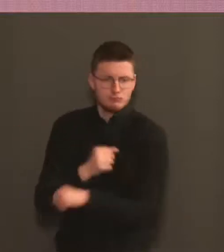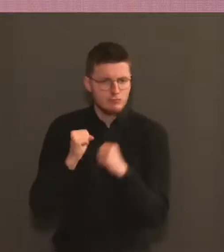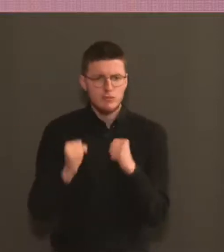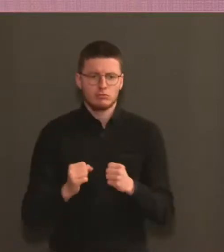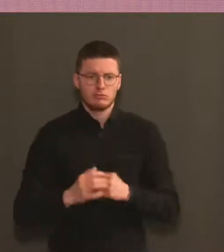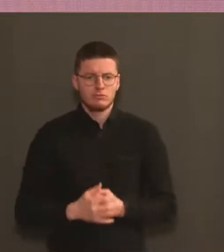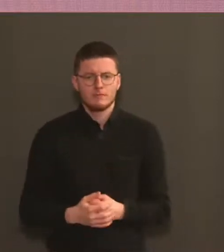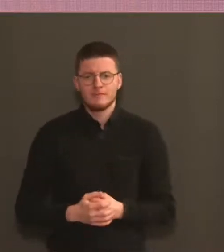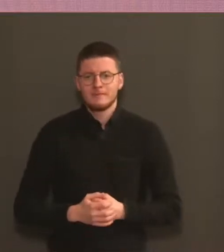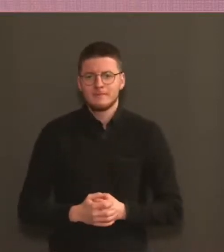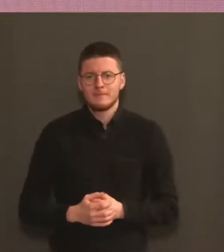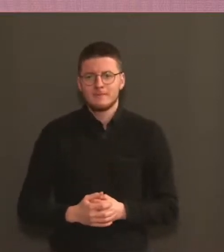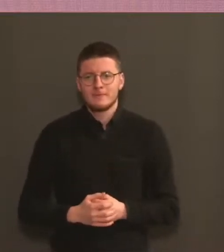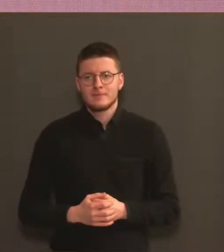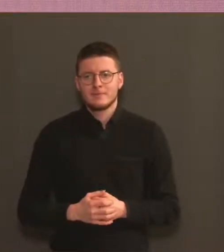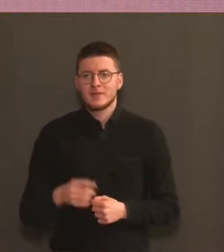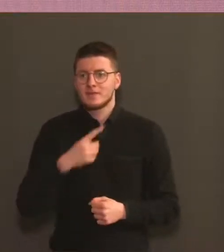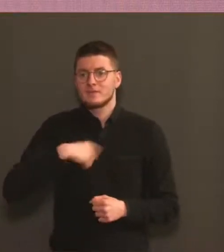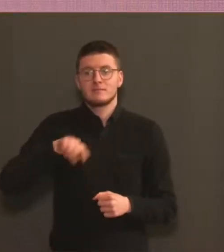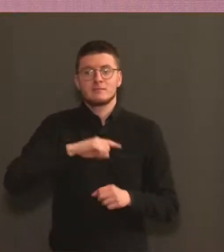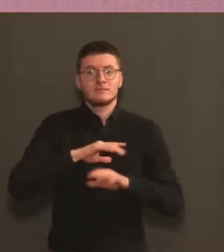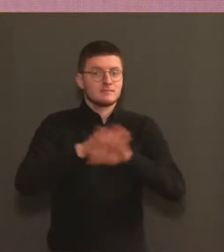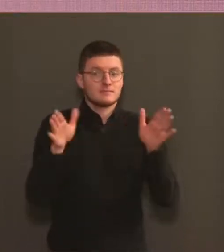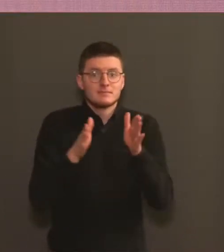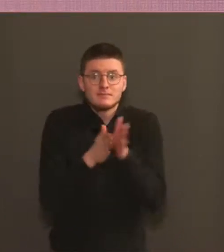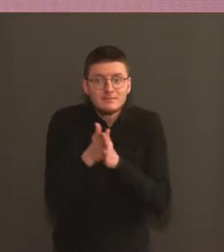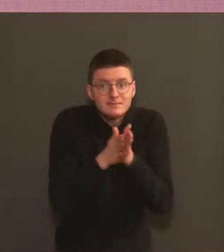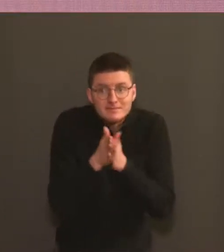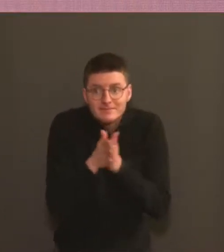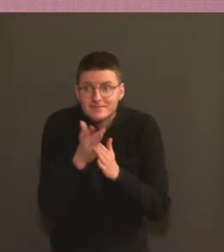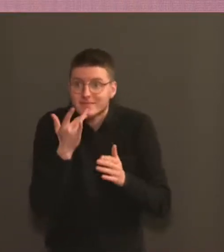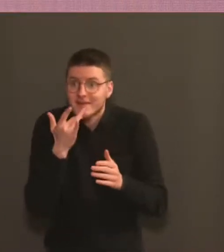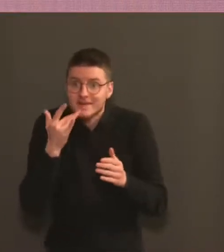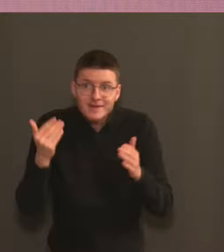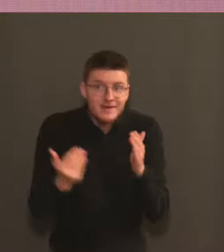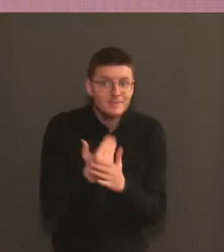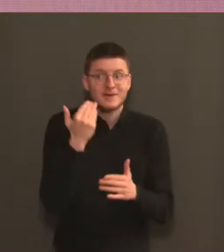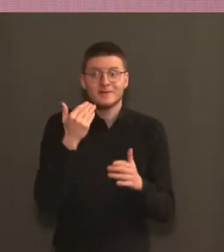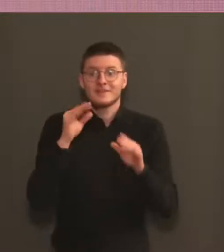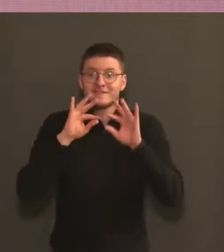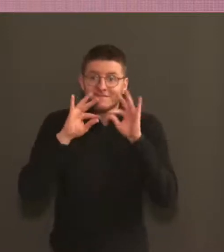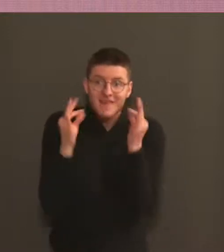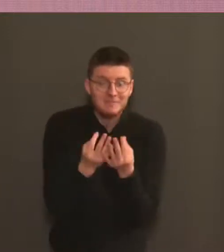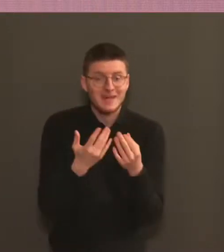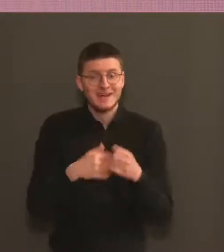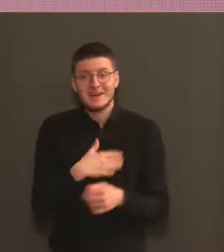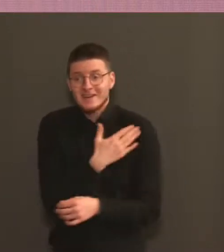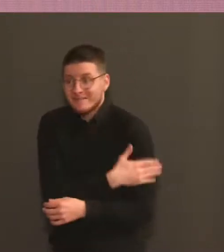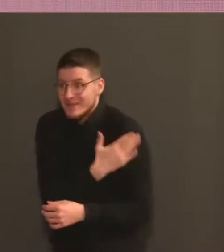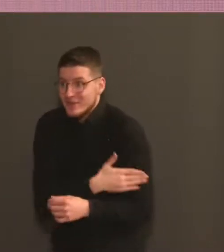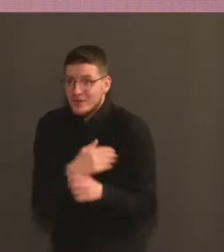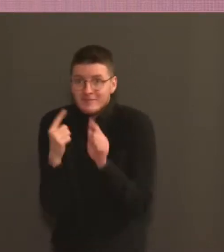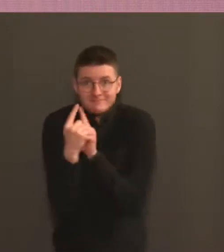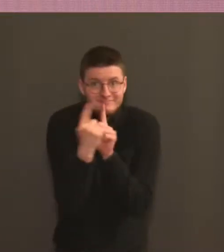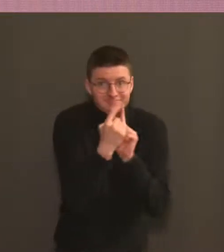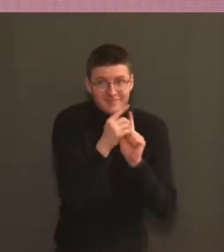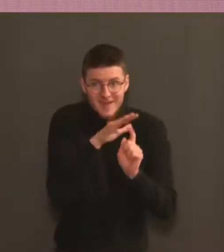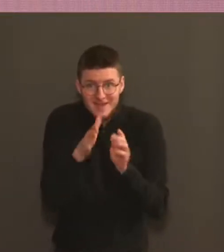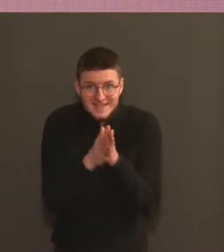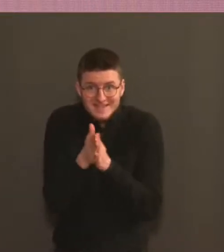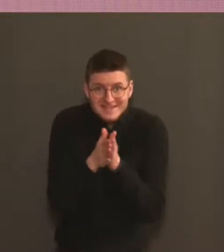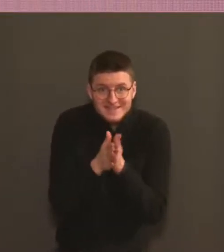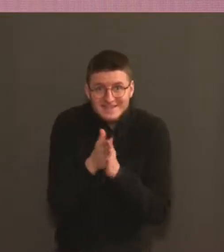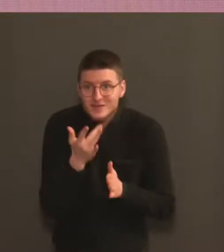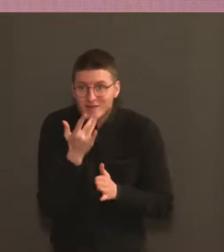We kijken allemaal uit naar een weerzien met onze familie en vrienden en willen graag